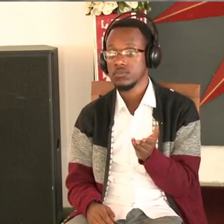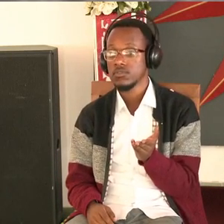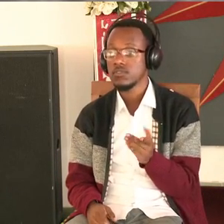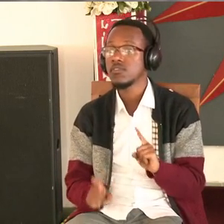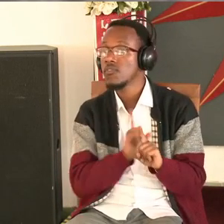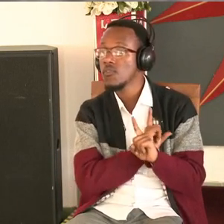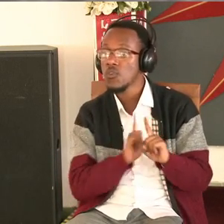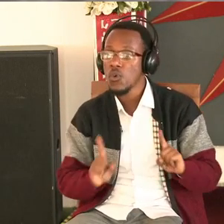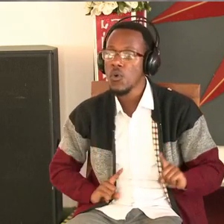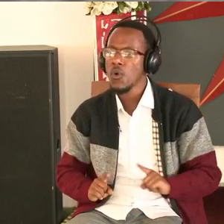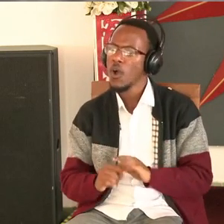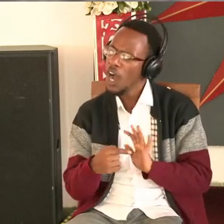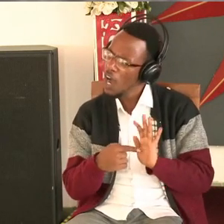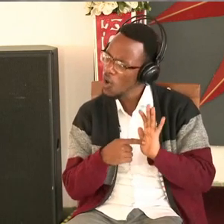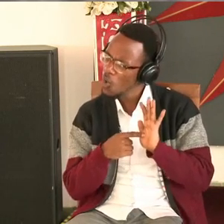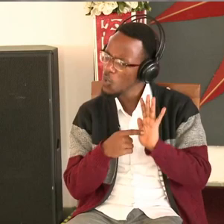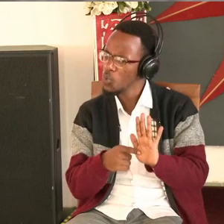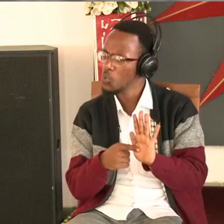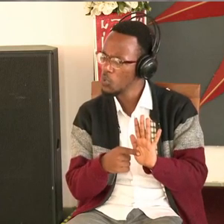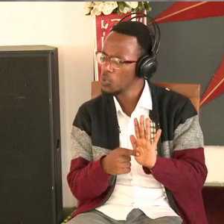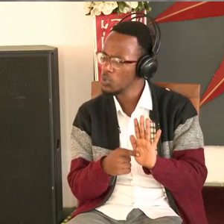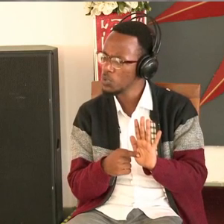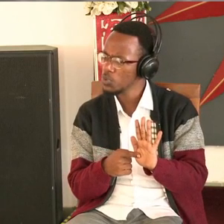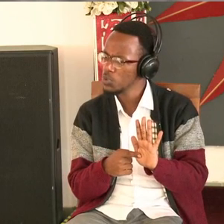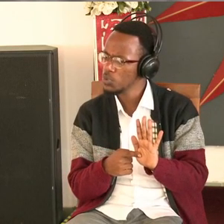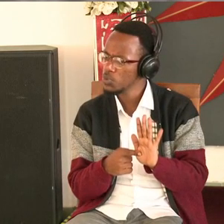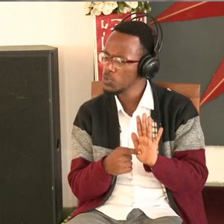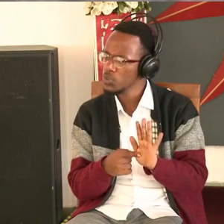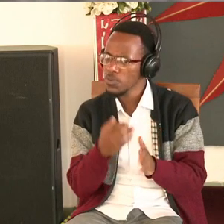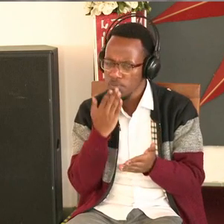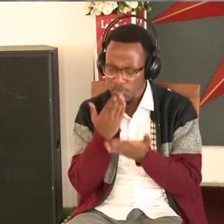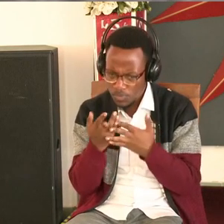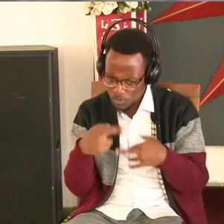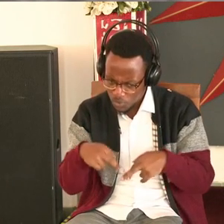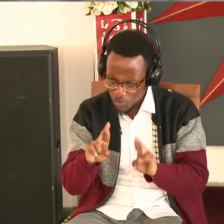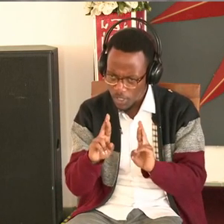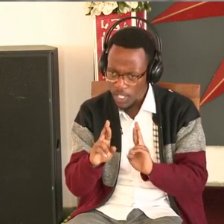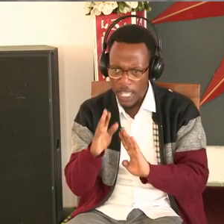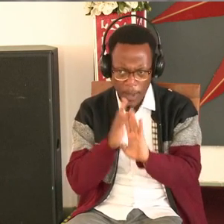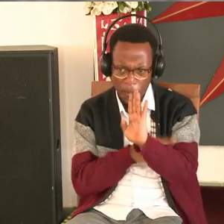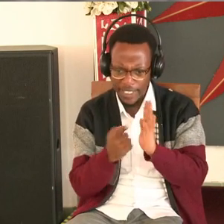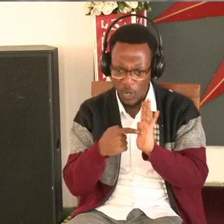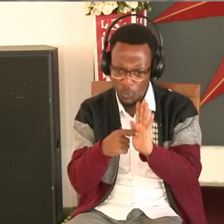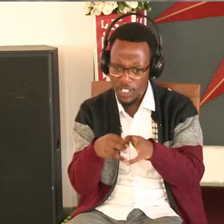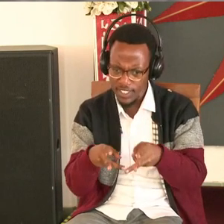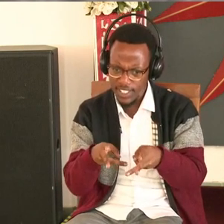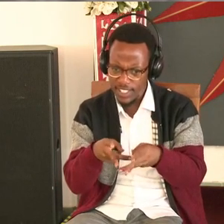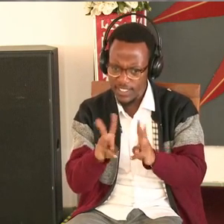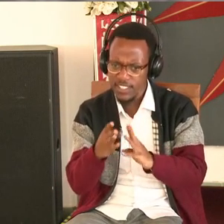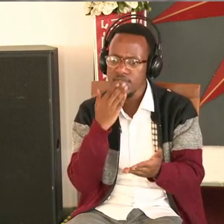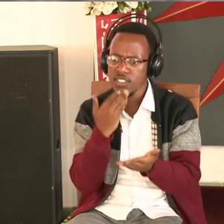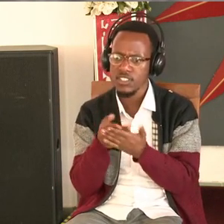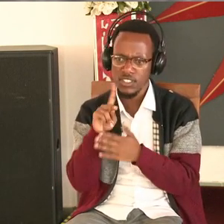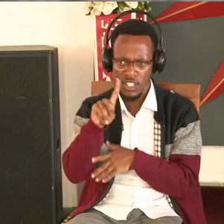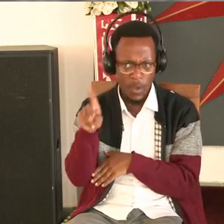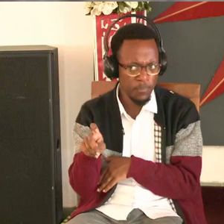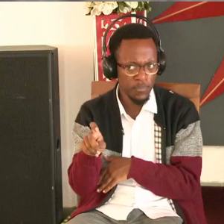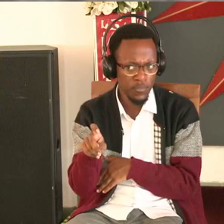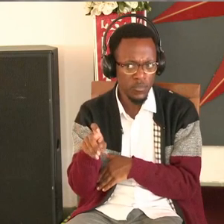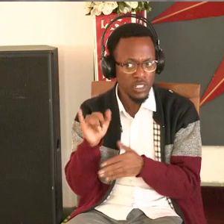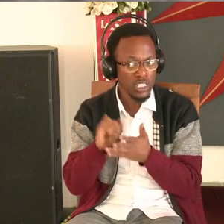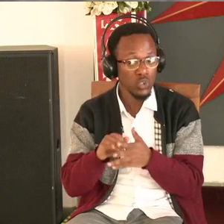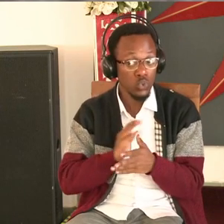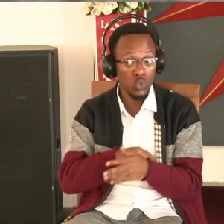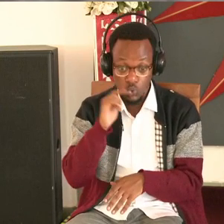nous a-t-il pas montré le bon chemin, ntiyatweretse inzira nziza que nous devons suivre,